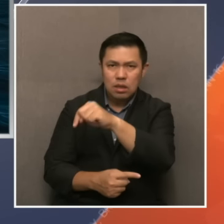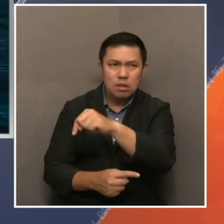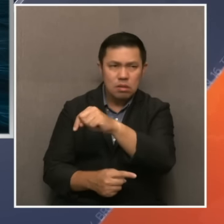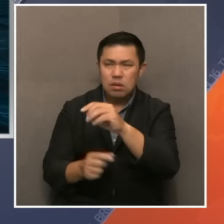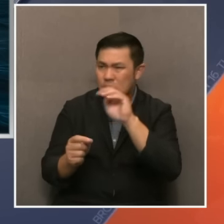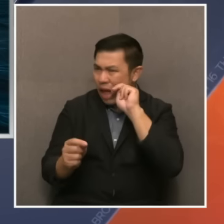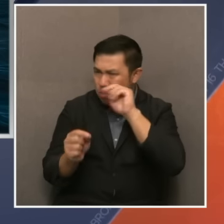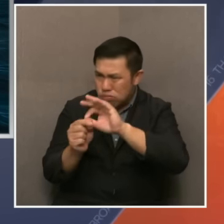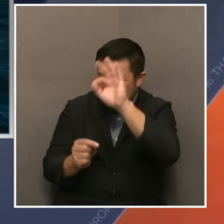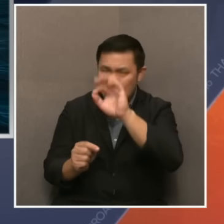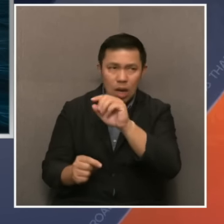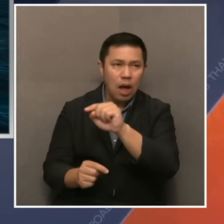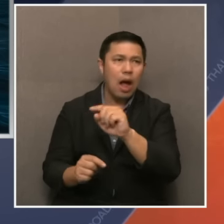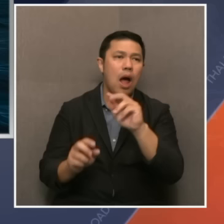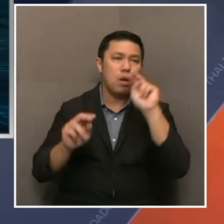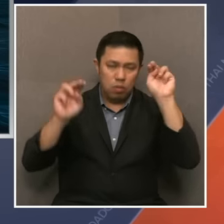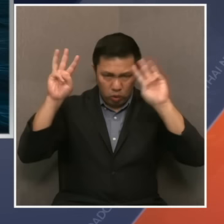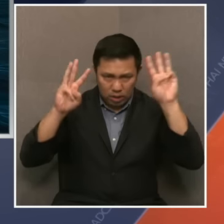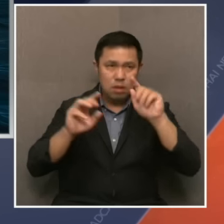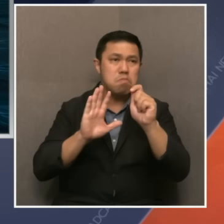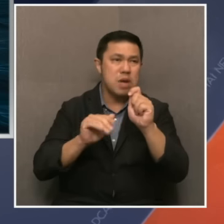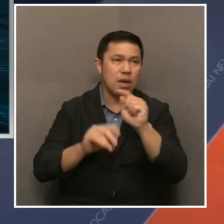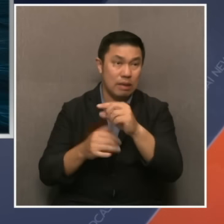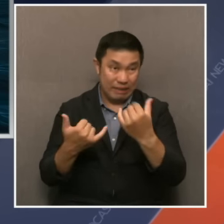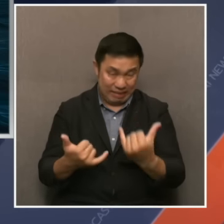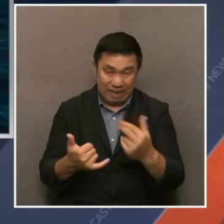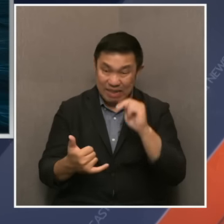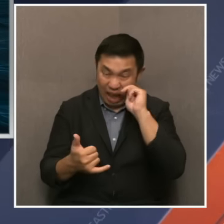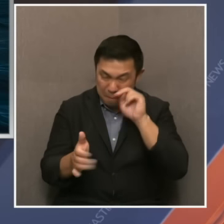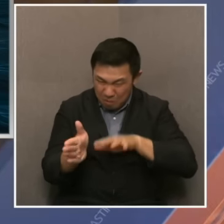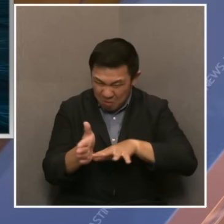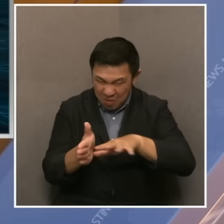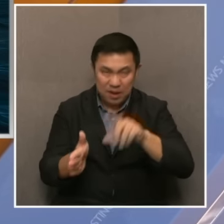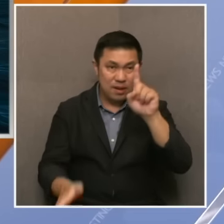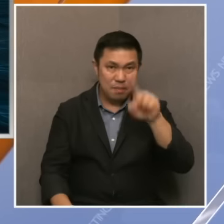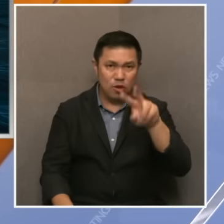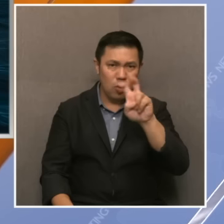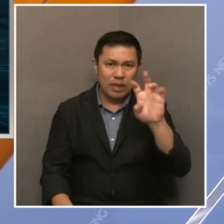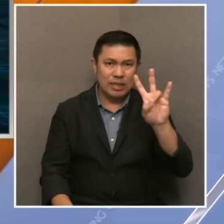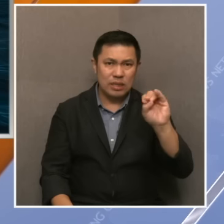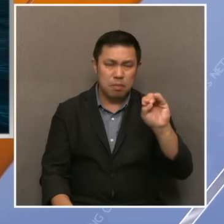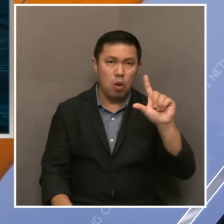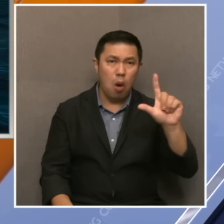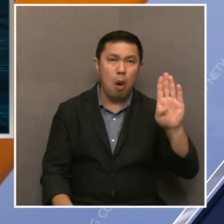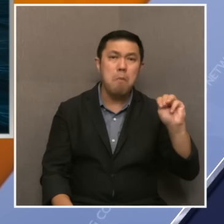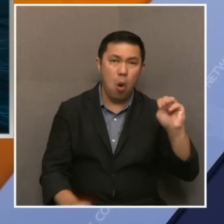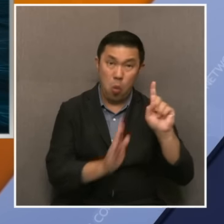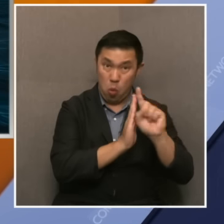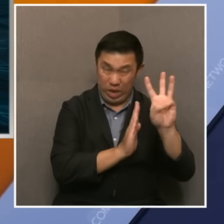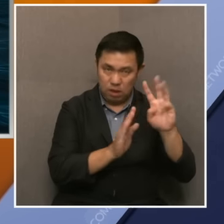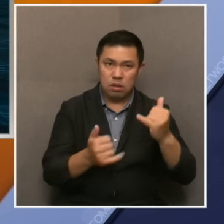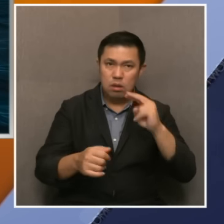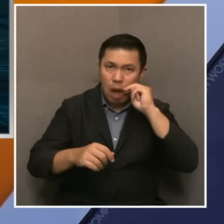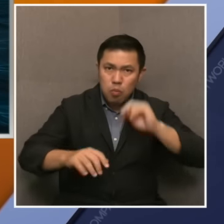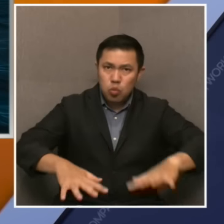เวลา 6:00นวันนี้พบว่าปริมาณน้ำปัจจุบันอยู่ที่ 1,2 70ลูกบาเมตต่อวินาทีแล้วก็เริ่มท่วม